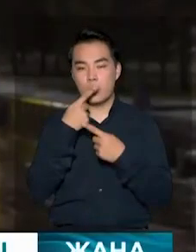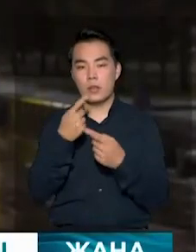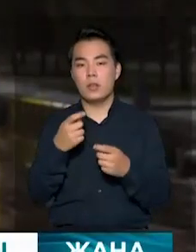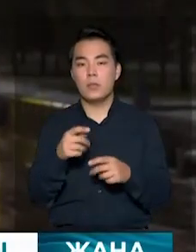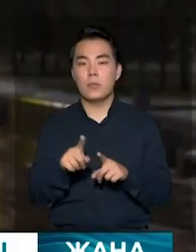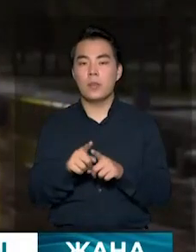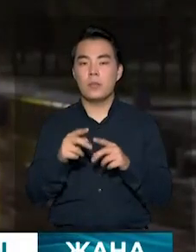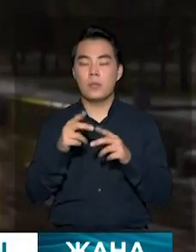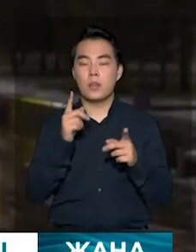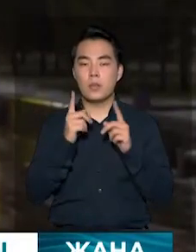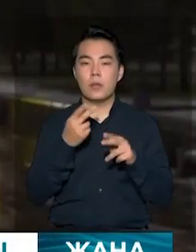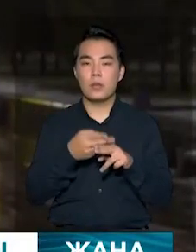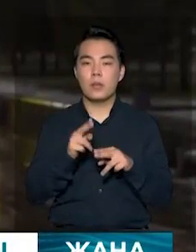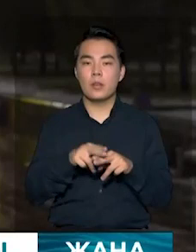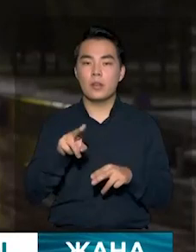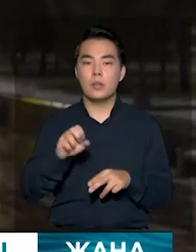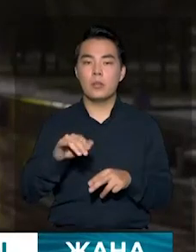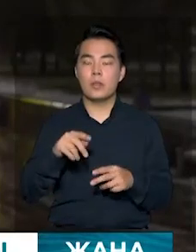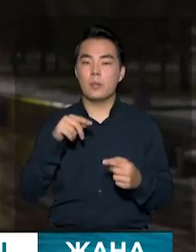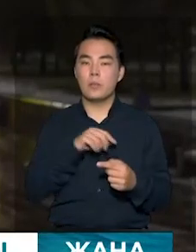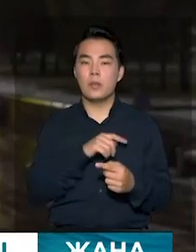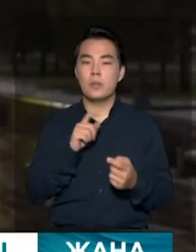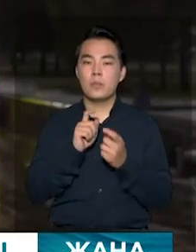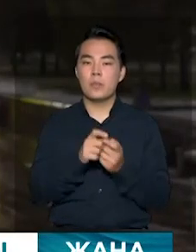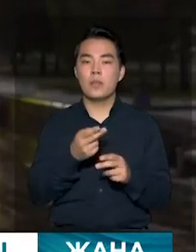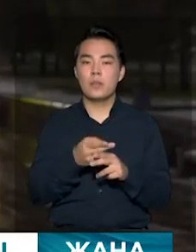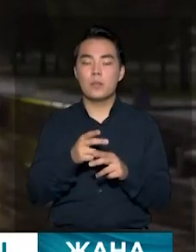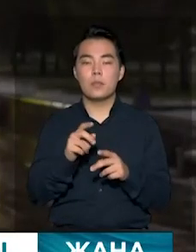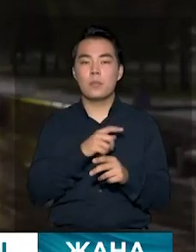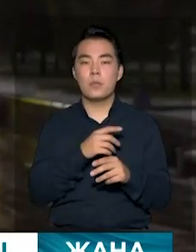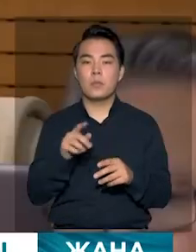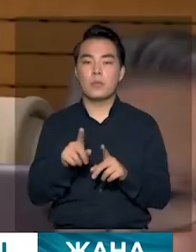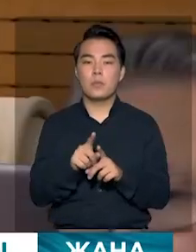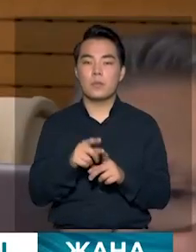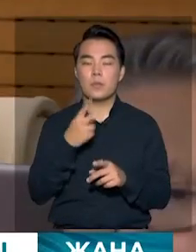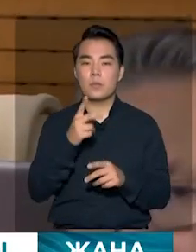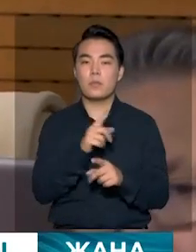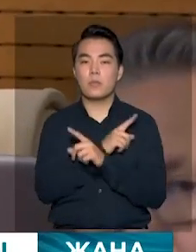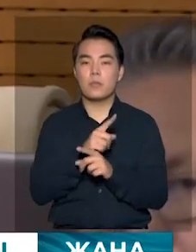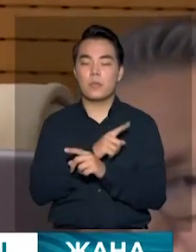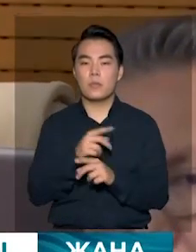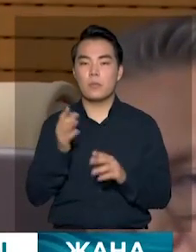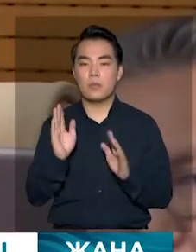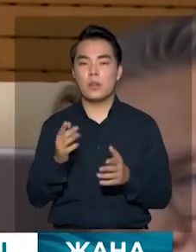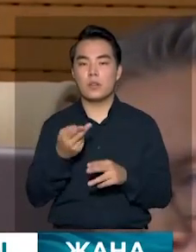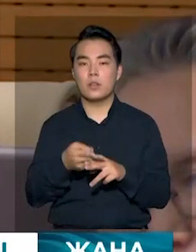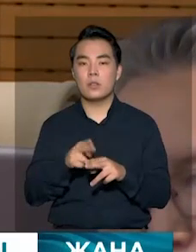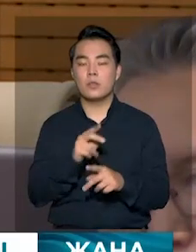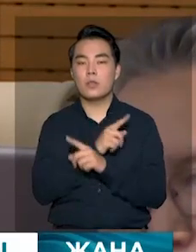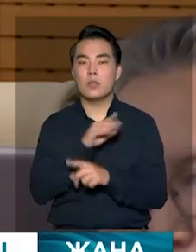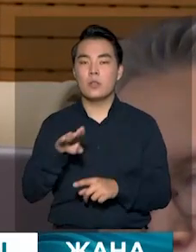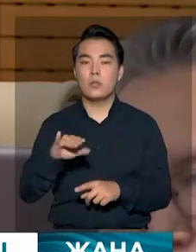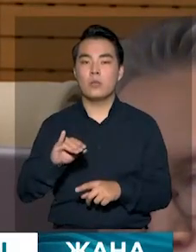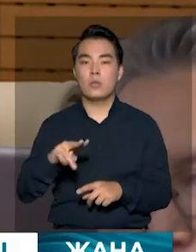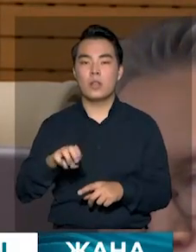сағатында депутаттар бір апта бұрын қырылып қалған итбалықтар мәселесін де көтерді. Мы наблюдаем за гибелью наших